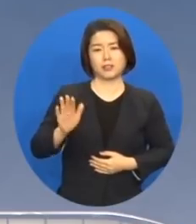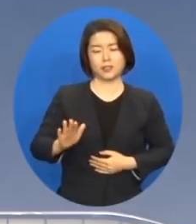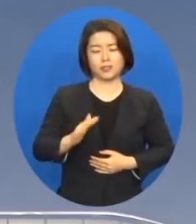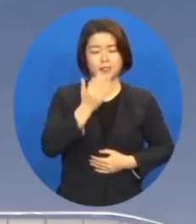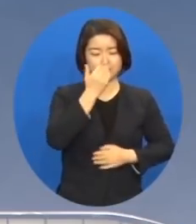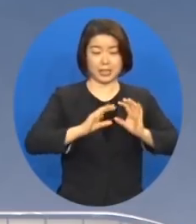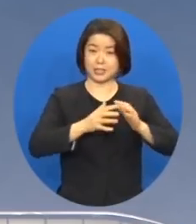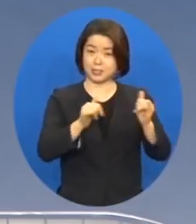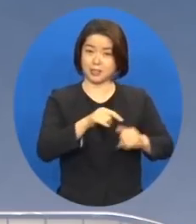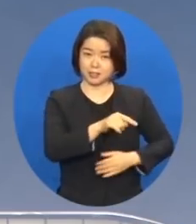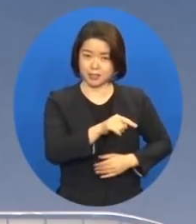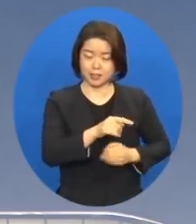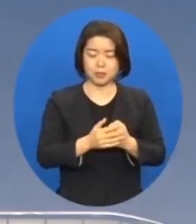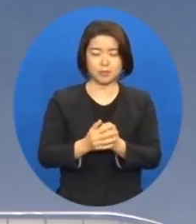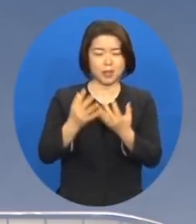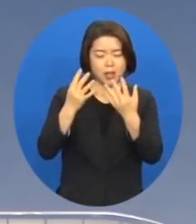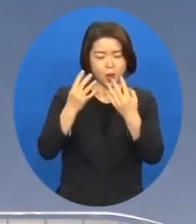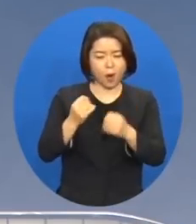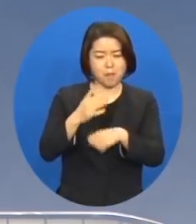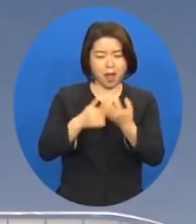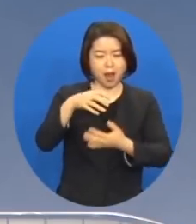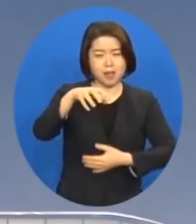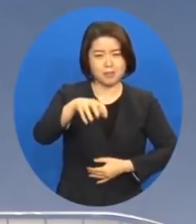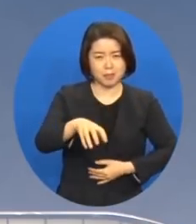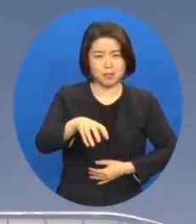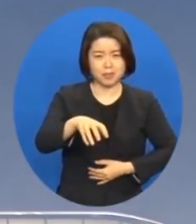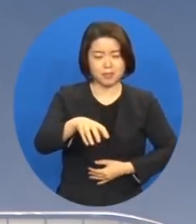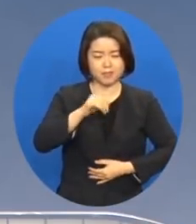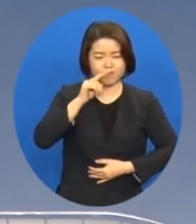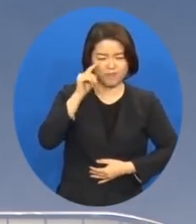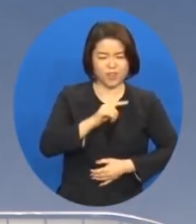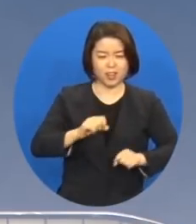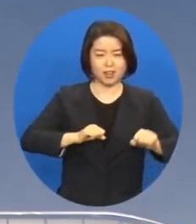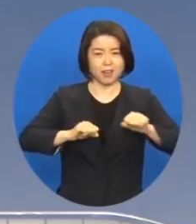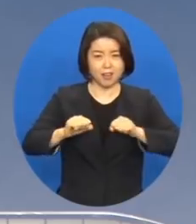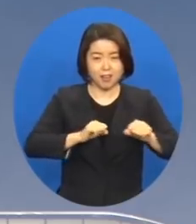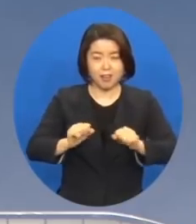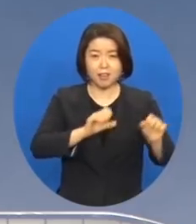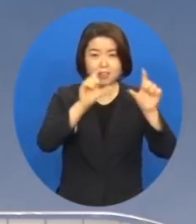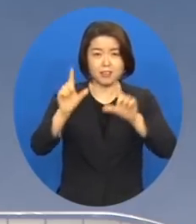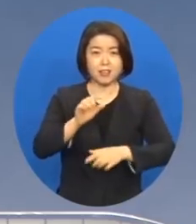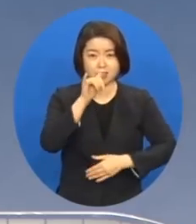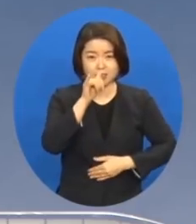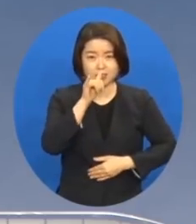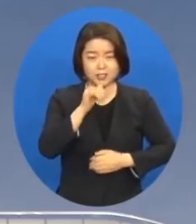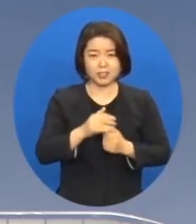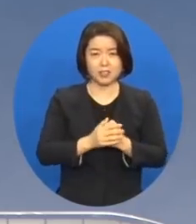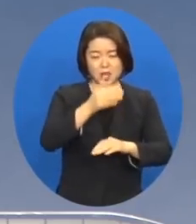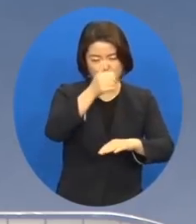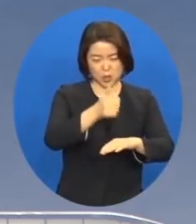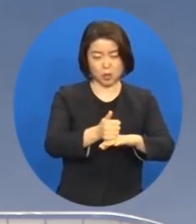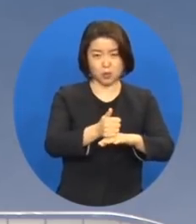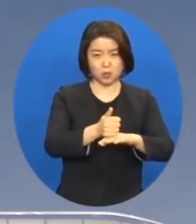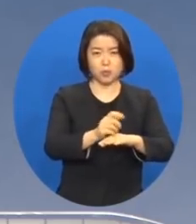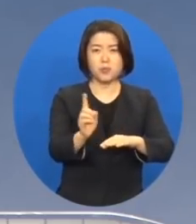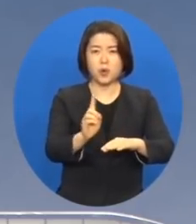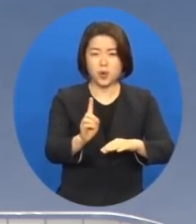백성들이 얼마나 하나님 앞에서 악하게 살았는지, 그래서 결국은